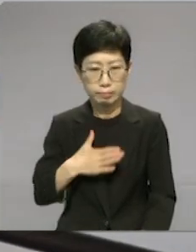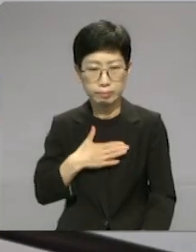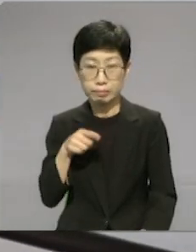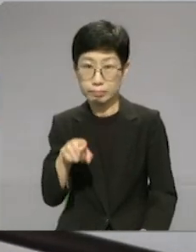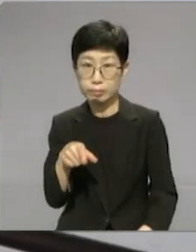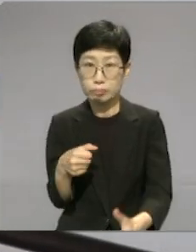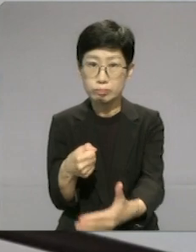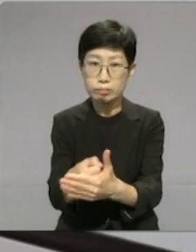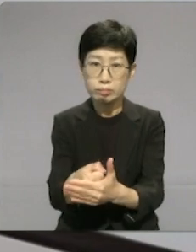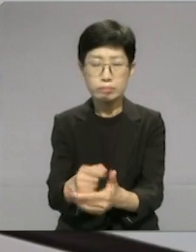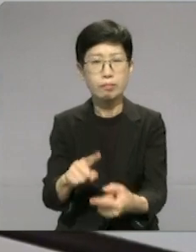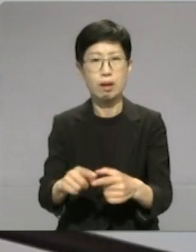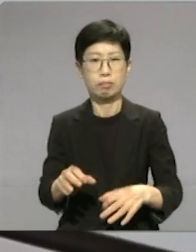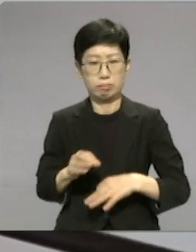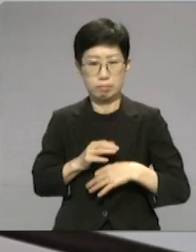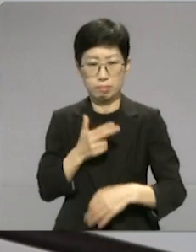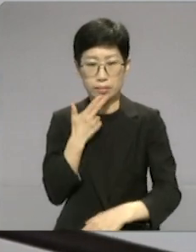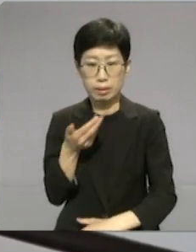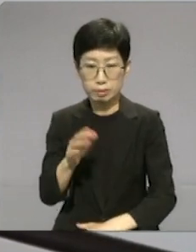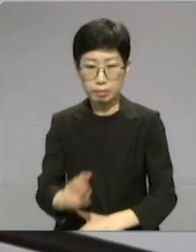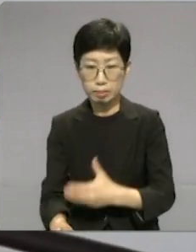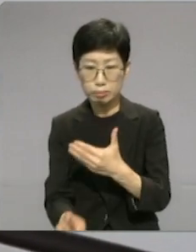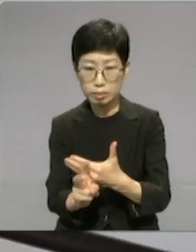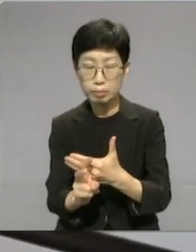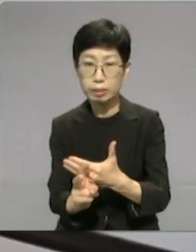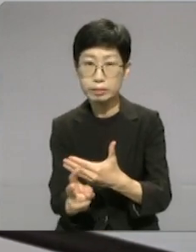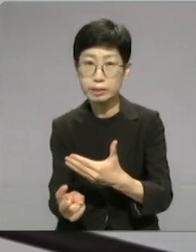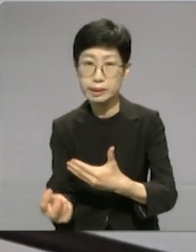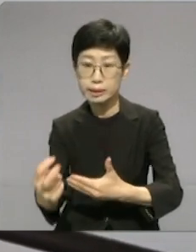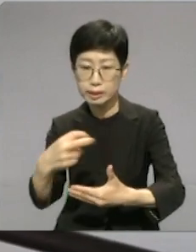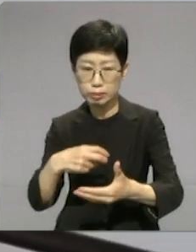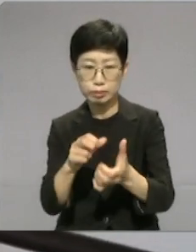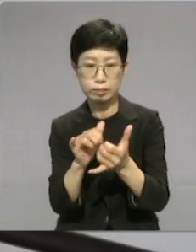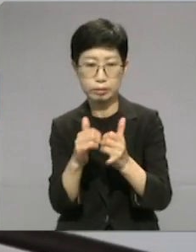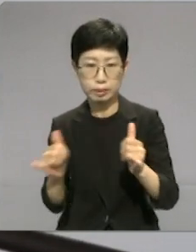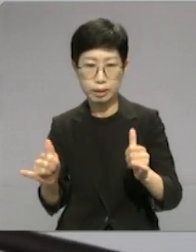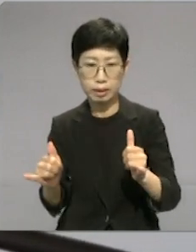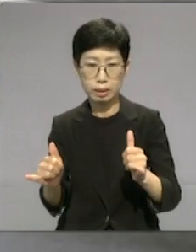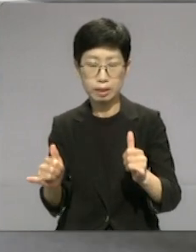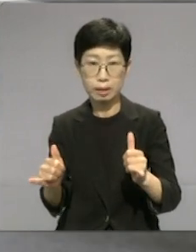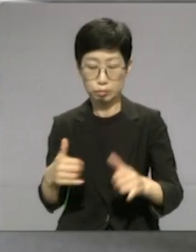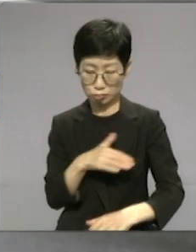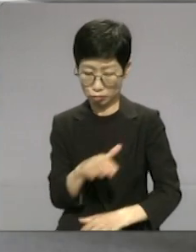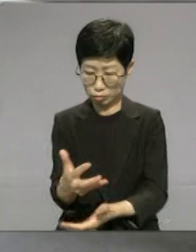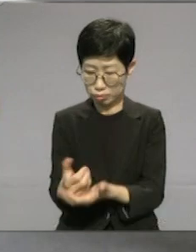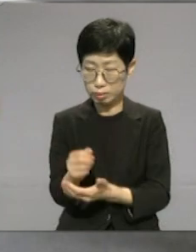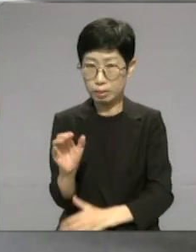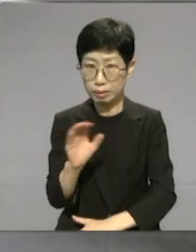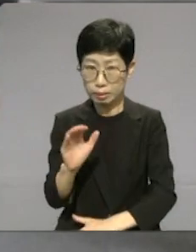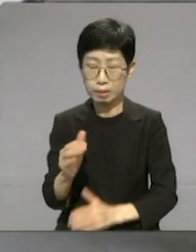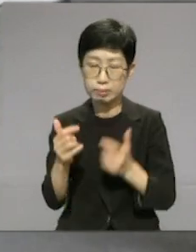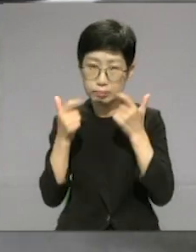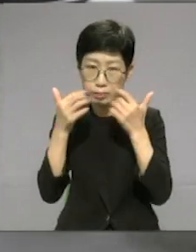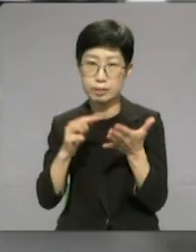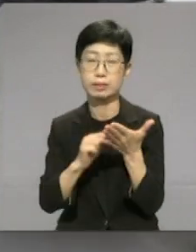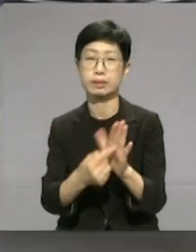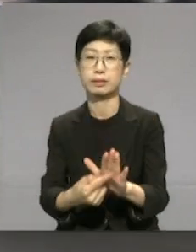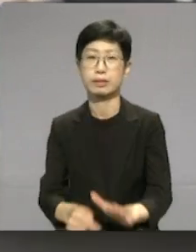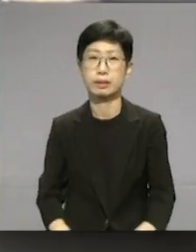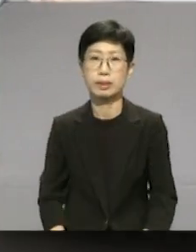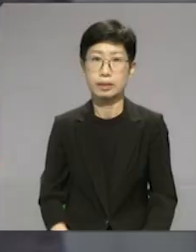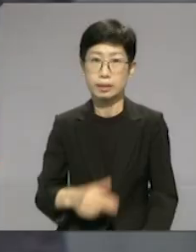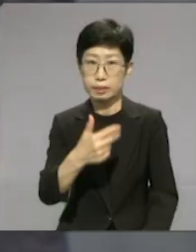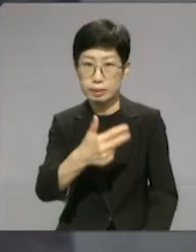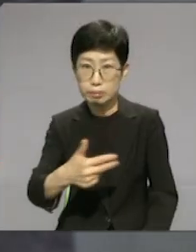und ich bin nicht überrascht davon und ich habe aber auch klar gesagt, diesen Pflock habe ich auch eingeschlagen. 독일은 덴마크와 네덜란드,